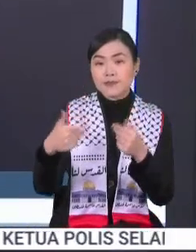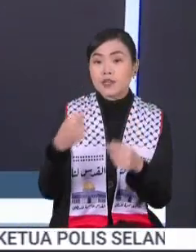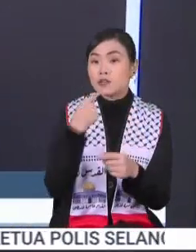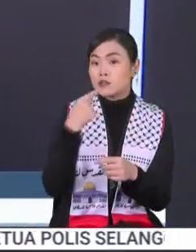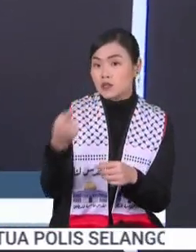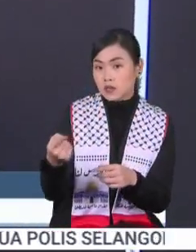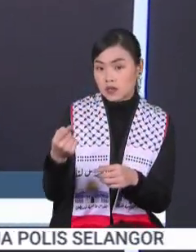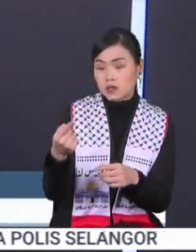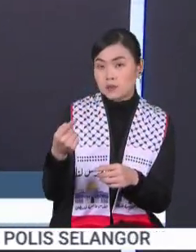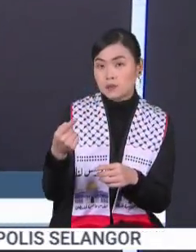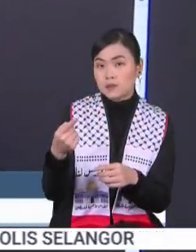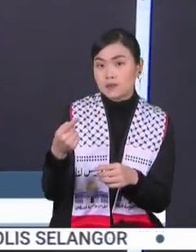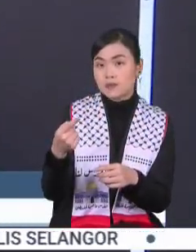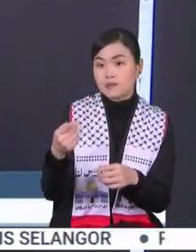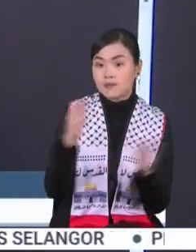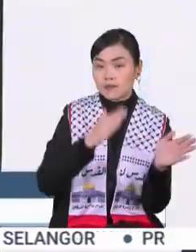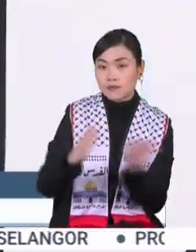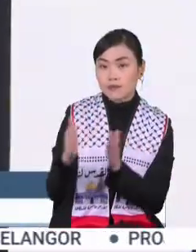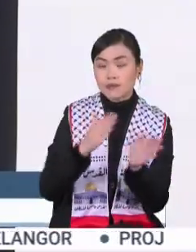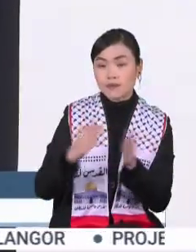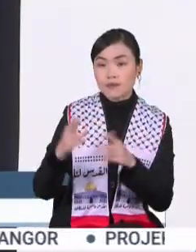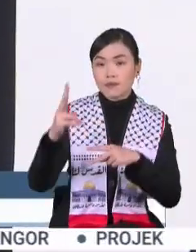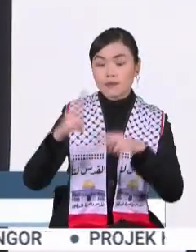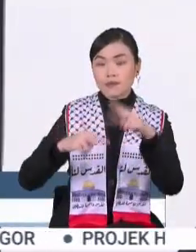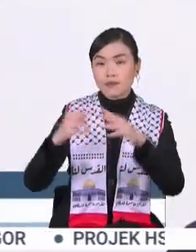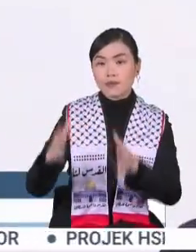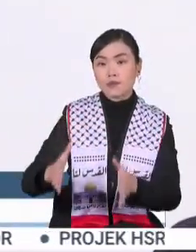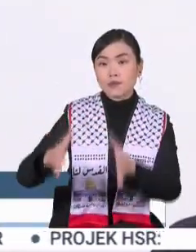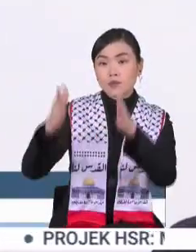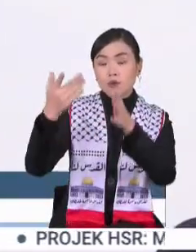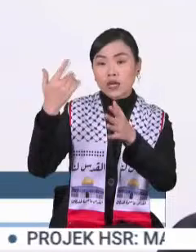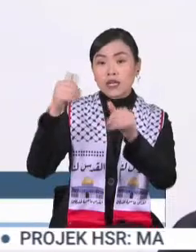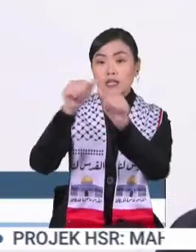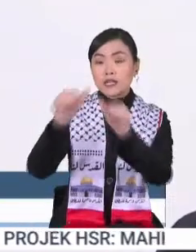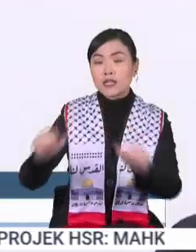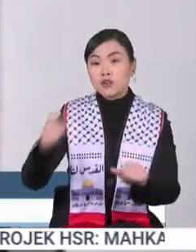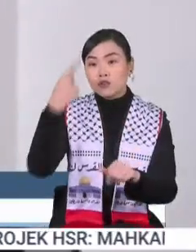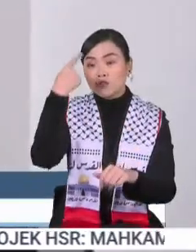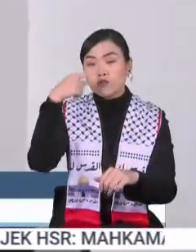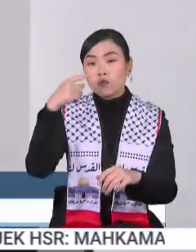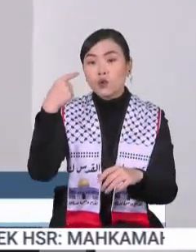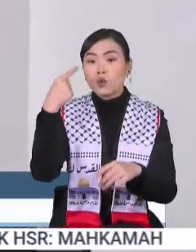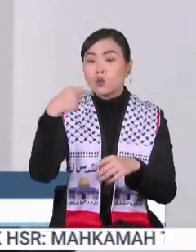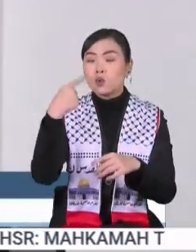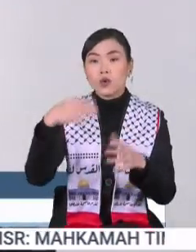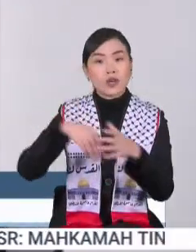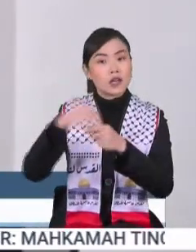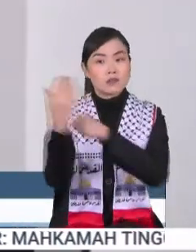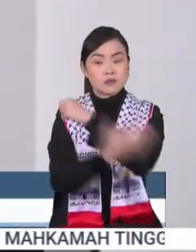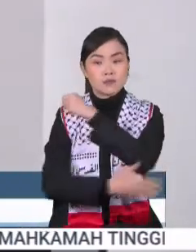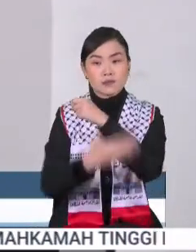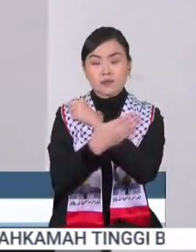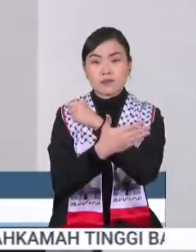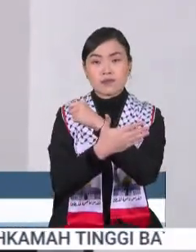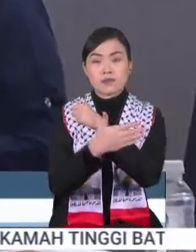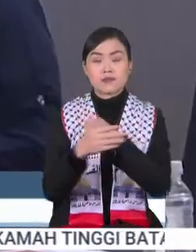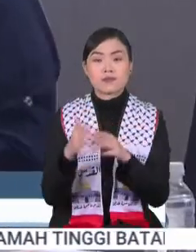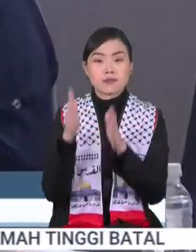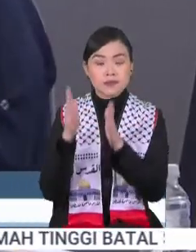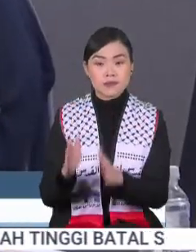katanya kerajaan juga merancang untuk membangunkan Kuar bagi pekerja warga asing di pusat terbabit ia bagi menyokong